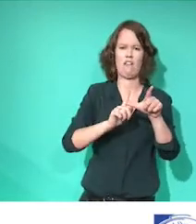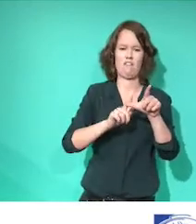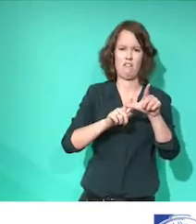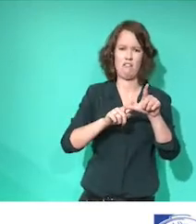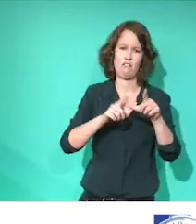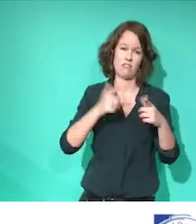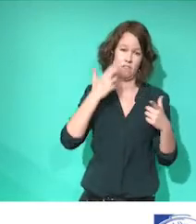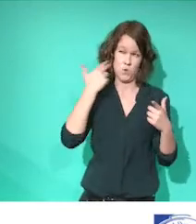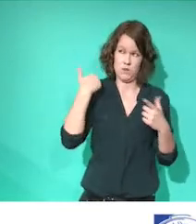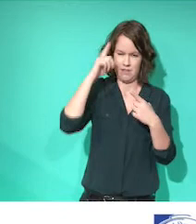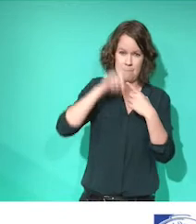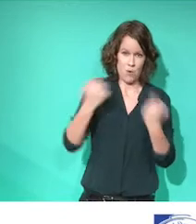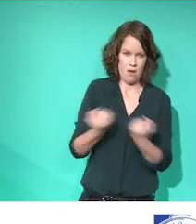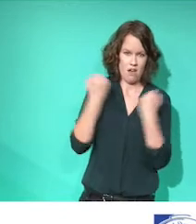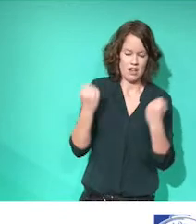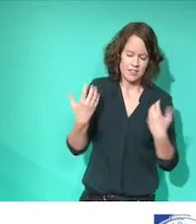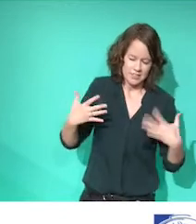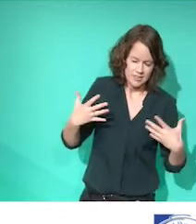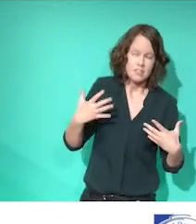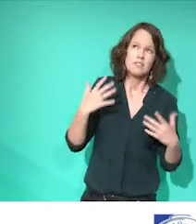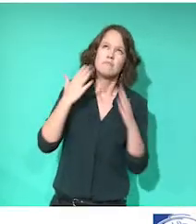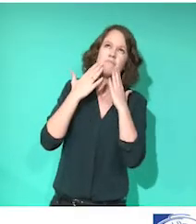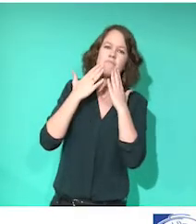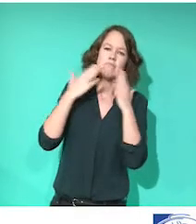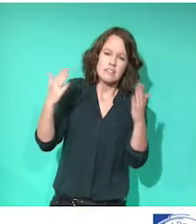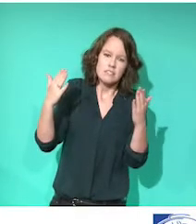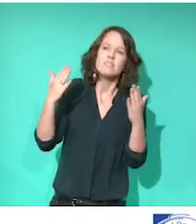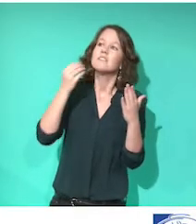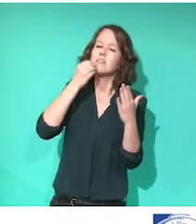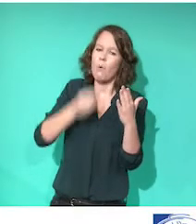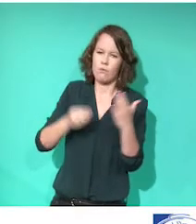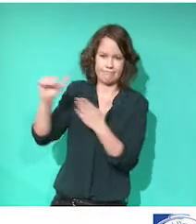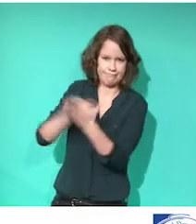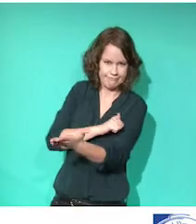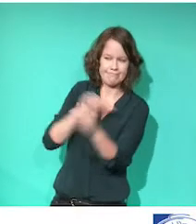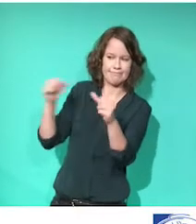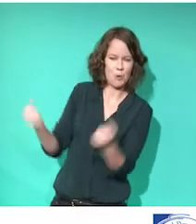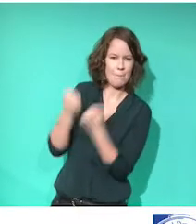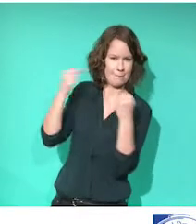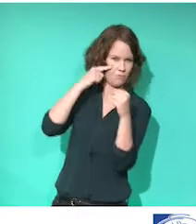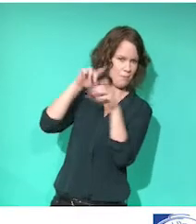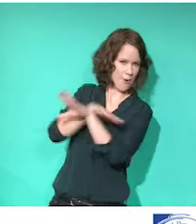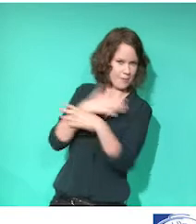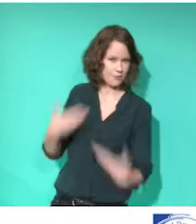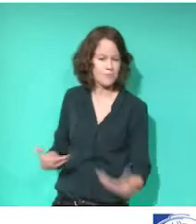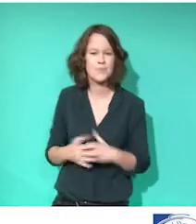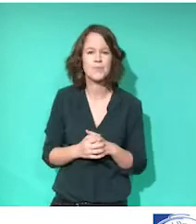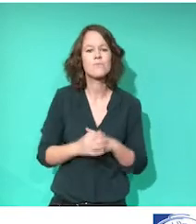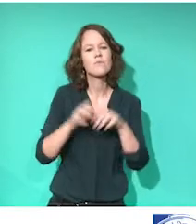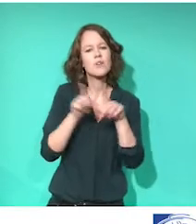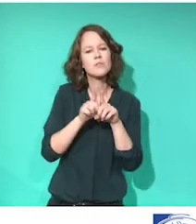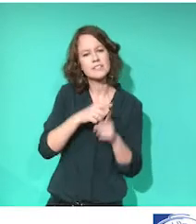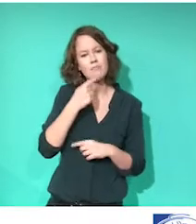particulièrement illustré sur ce thème, mais grâce au ciel, la pub a été retirée par l'ARP. On parlera aussi de celles qui sont harcelées